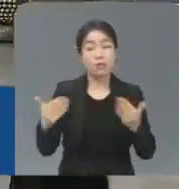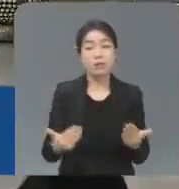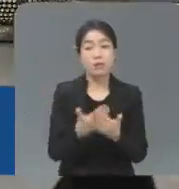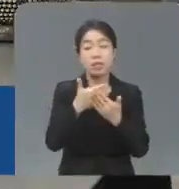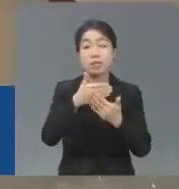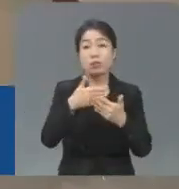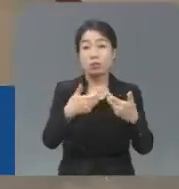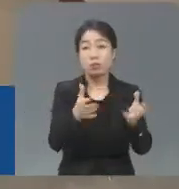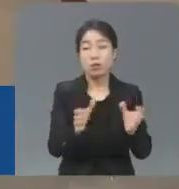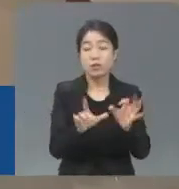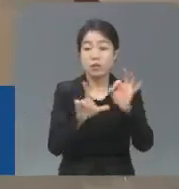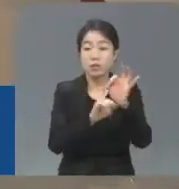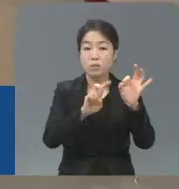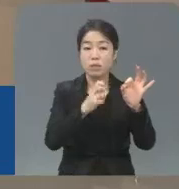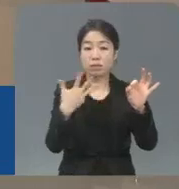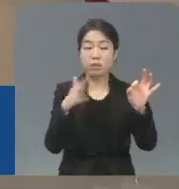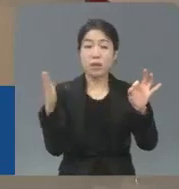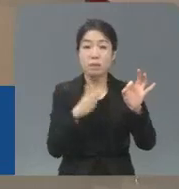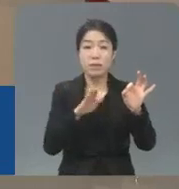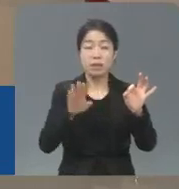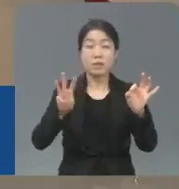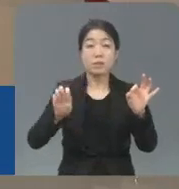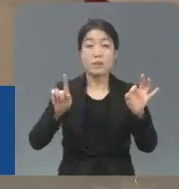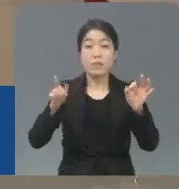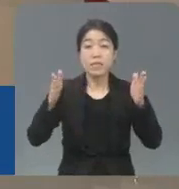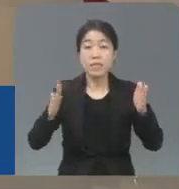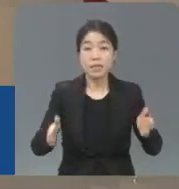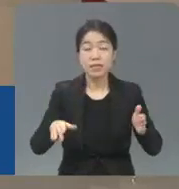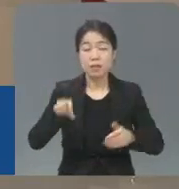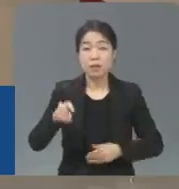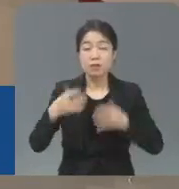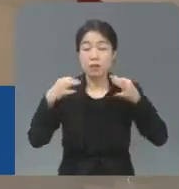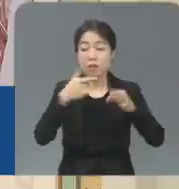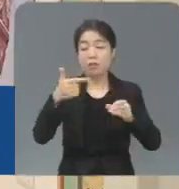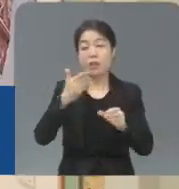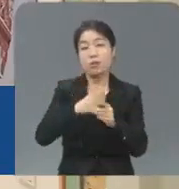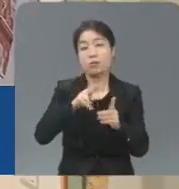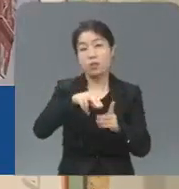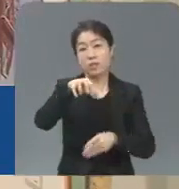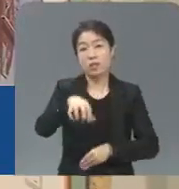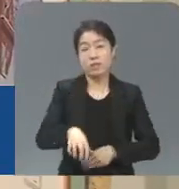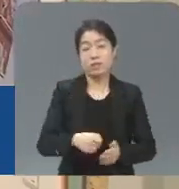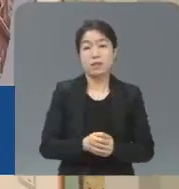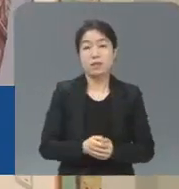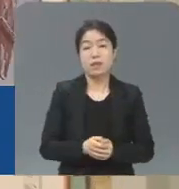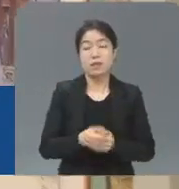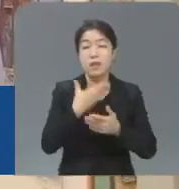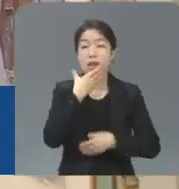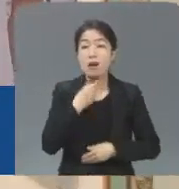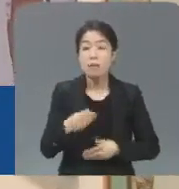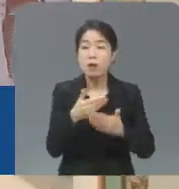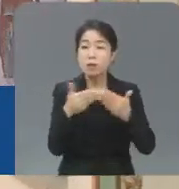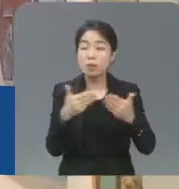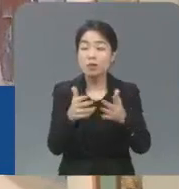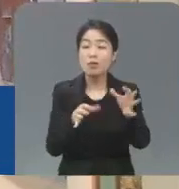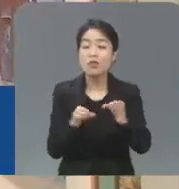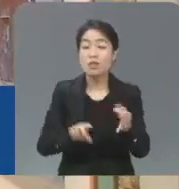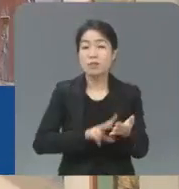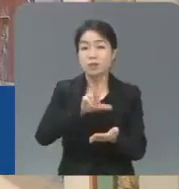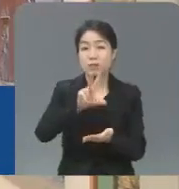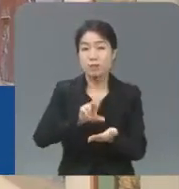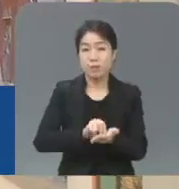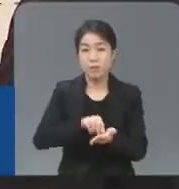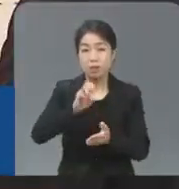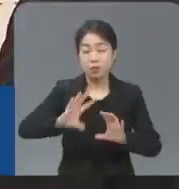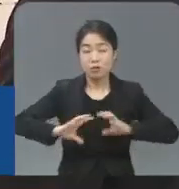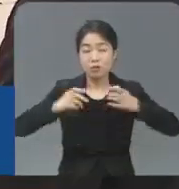한국미술진흥회는 오는 10월 28일부터 31일까지 광주 김대중 컨벤션센터에서 행복한 미술시장이라는 주제로